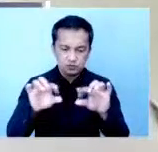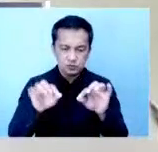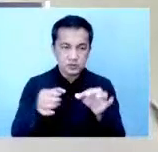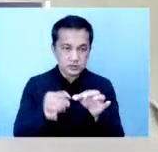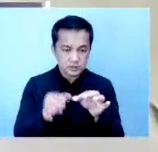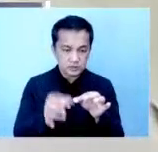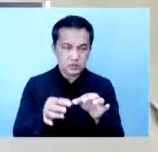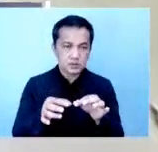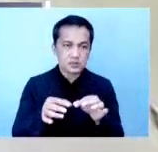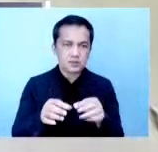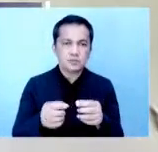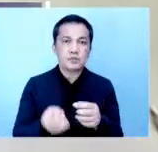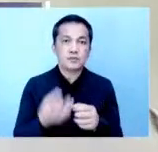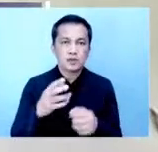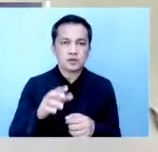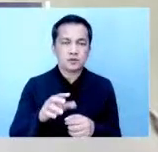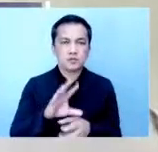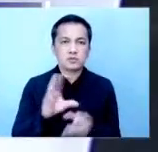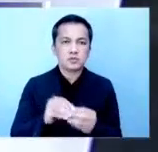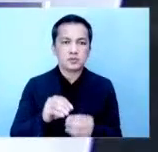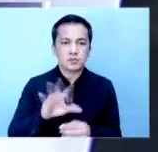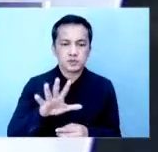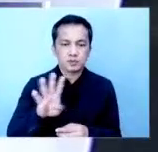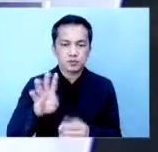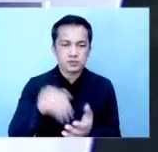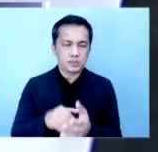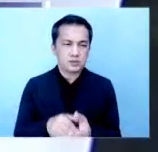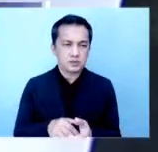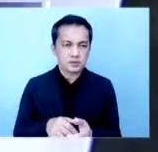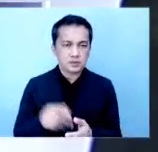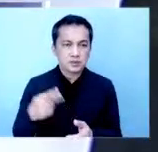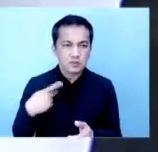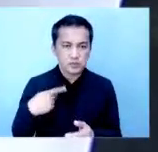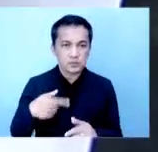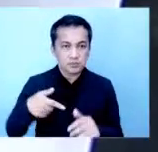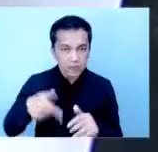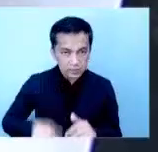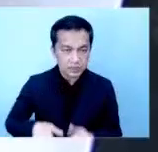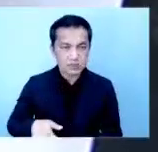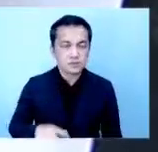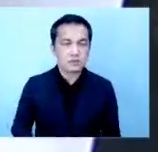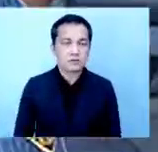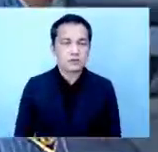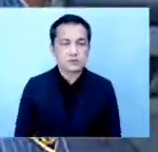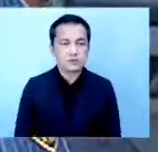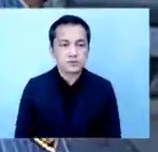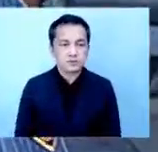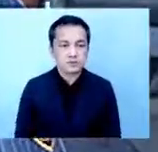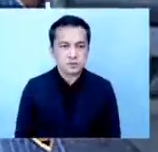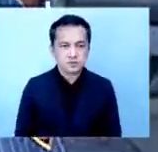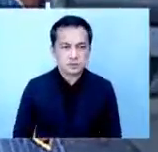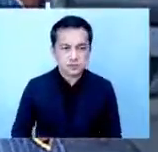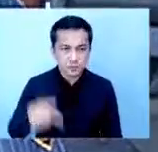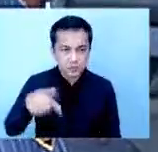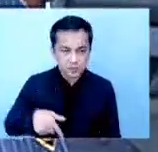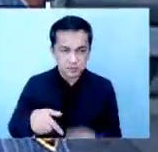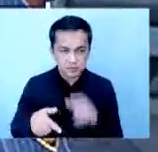na 54,000 pesos. May nakumpiska ring baril. Nakita namin na yung baril na